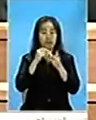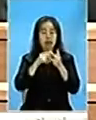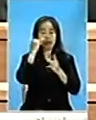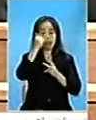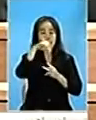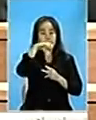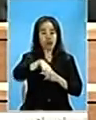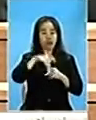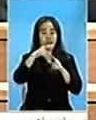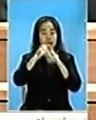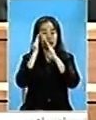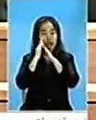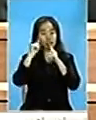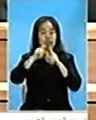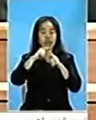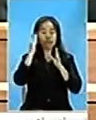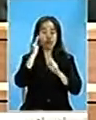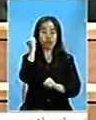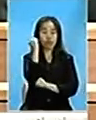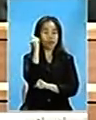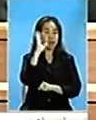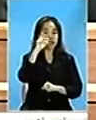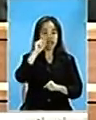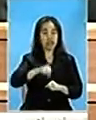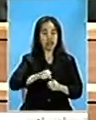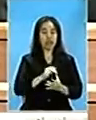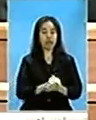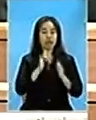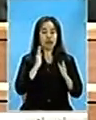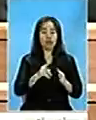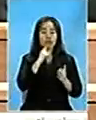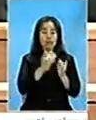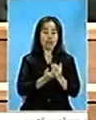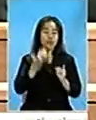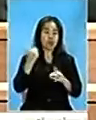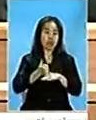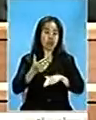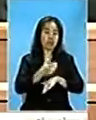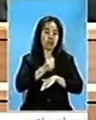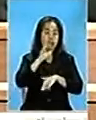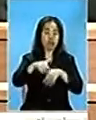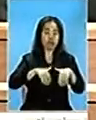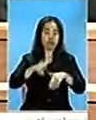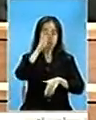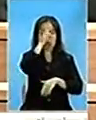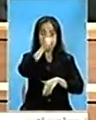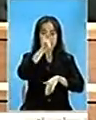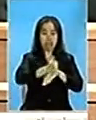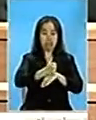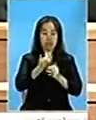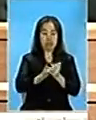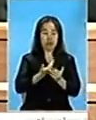ะไม่ใช่ประชาชนคนยากคนจนแล้วครับเป็นเรื่องของนักการเมืองท้องถิ่นนายทุนผู้มีอันจะกิน